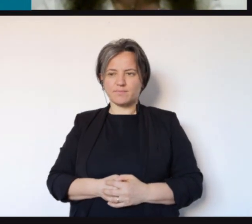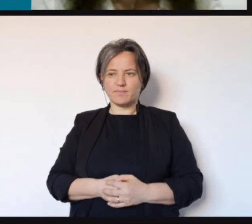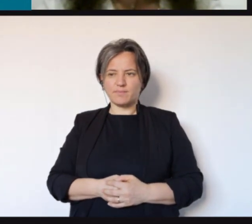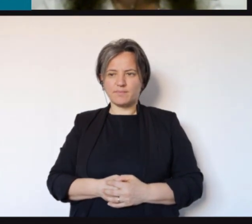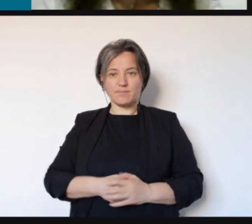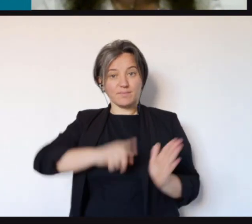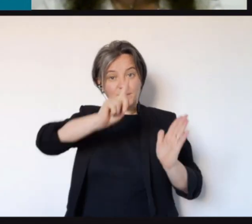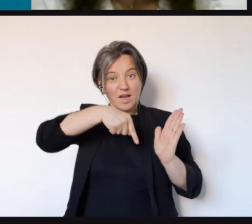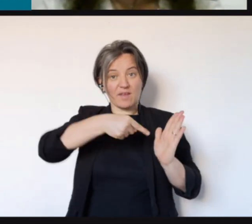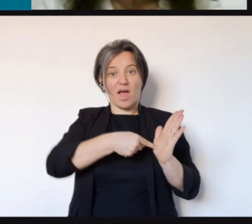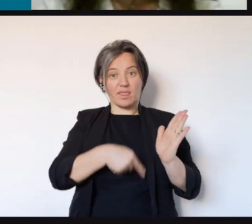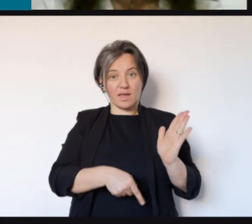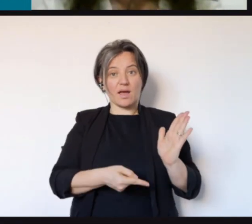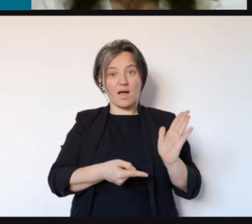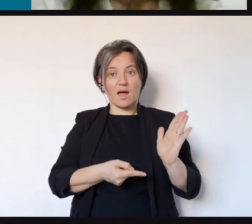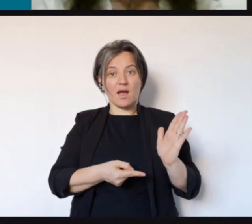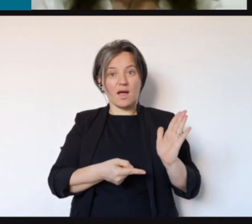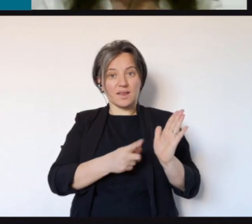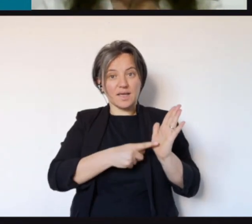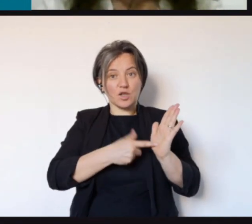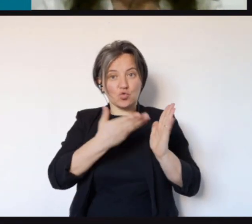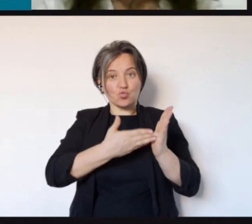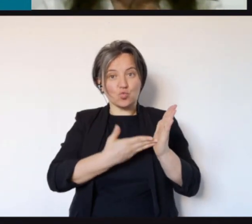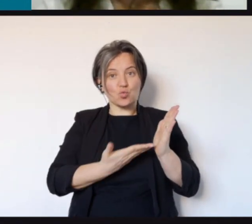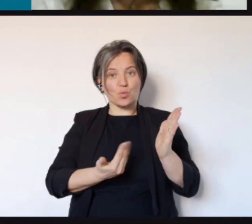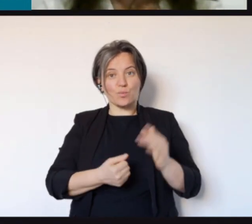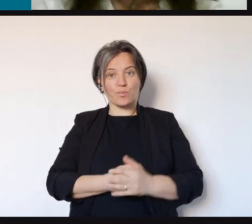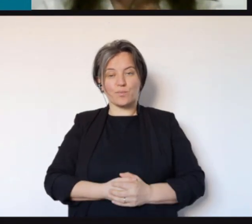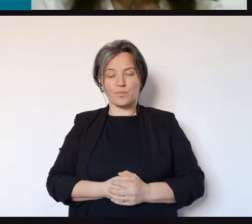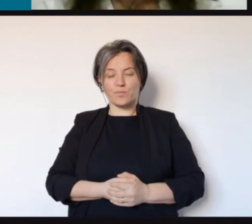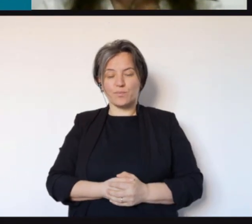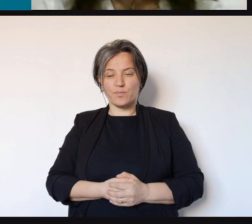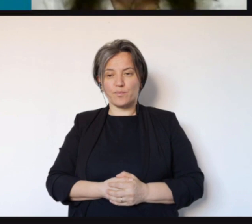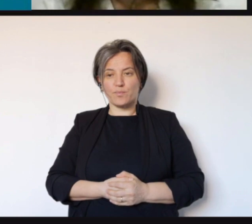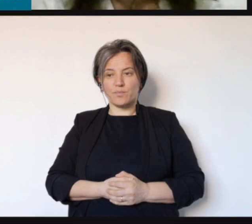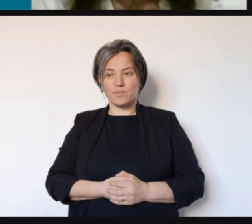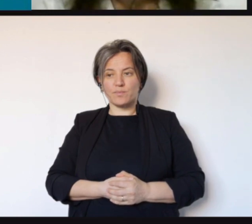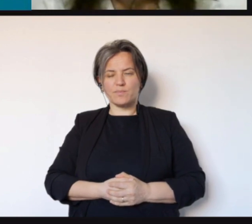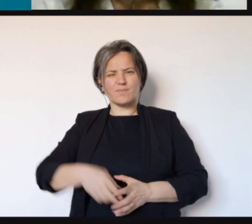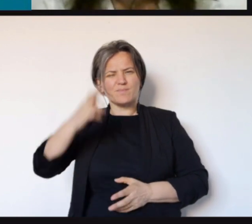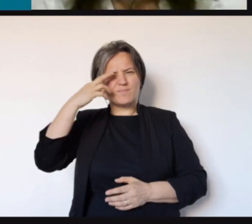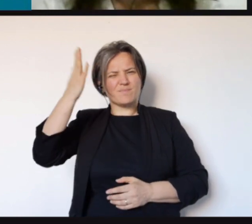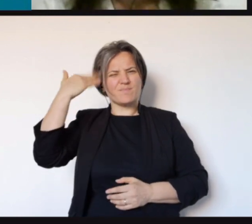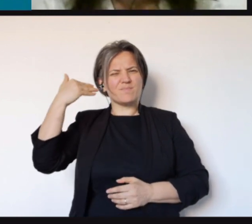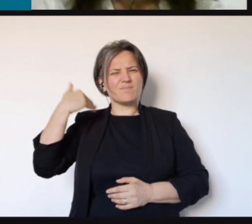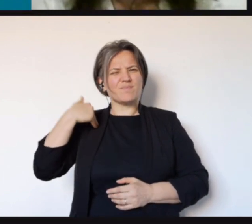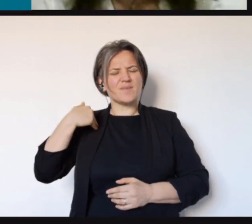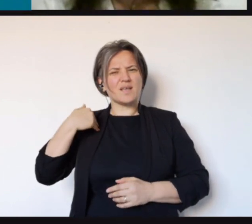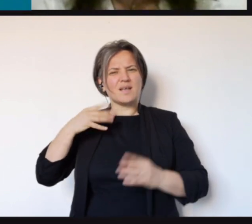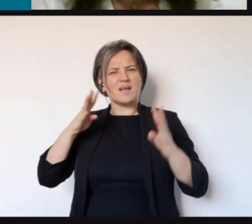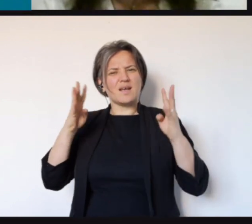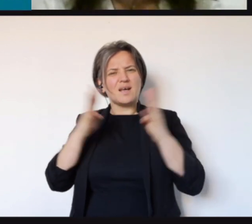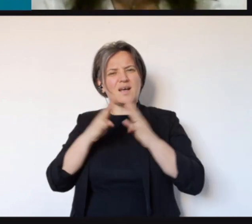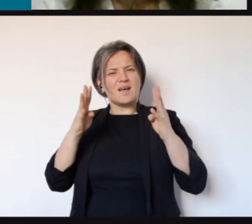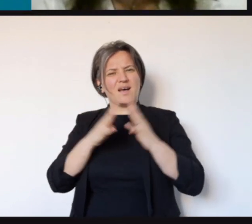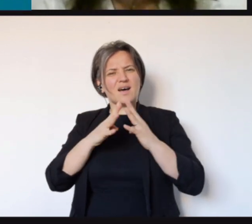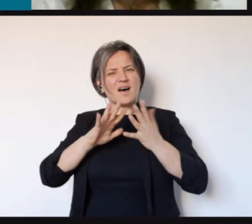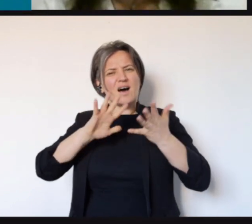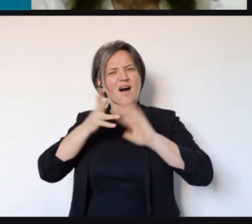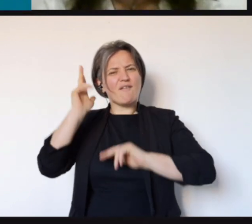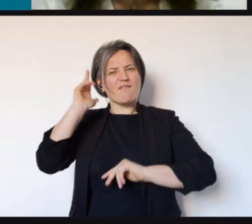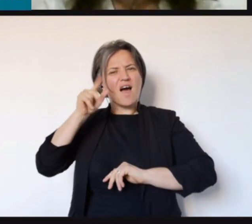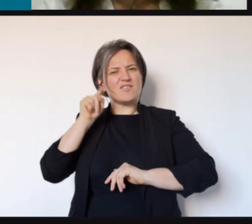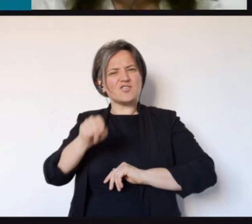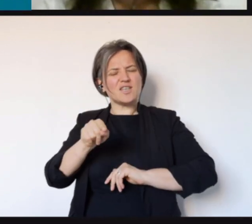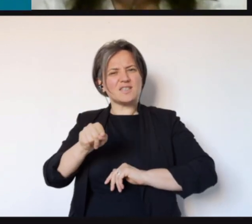Quello un po' che abbiamo un po' trascurato, perché se vi ricordate la Rivoluzione francese aveva